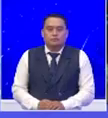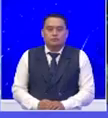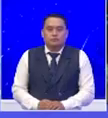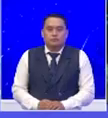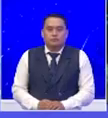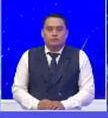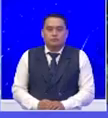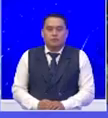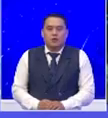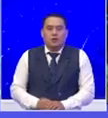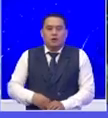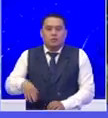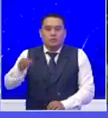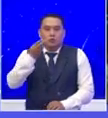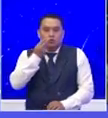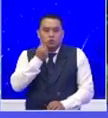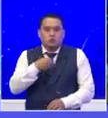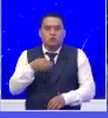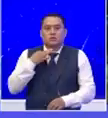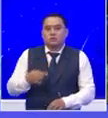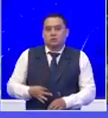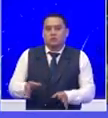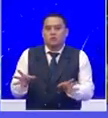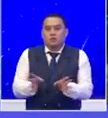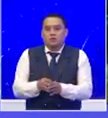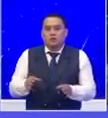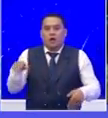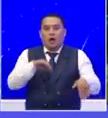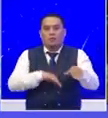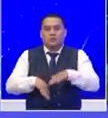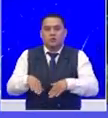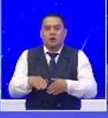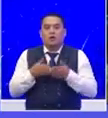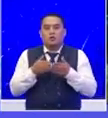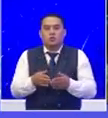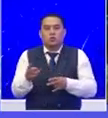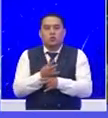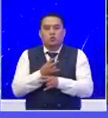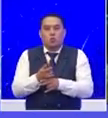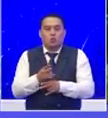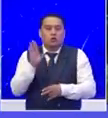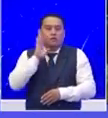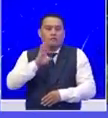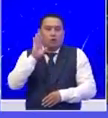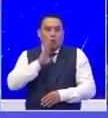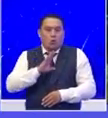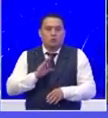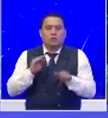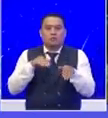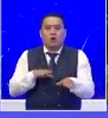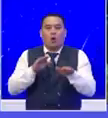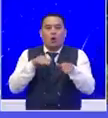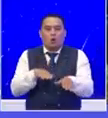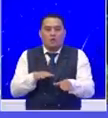Унесенные ветром, мужчину с сыном спасли на Капшагайском водохранилище. Семья решила покататься ночью у берега на самодельном понтоне,